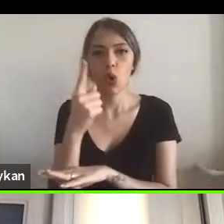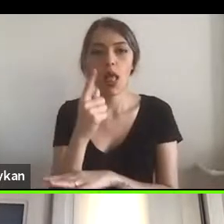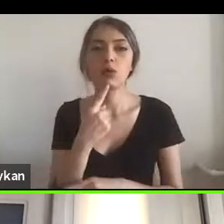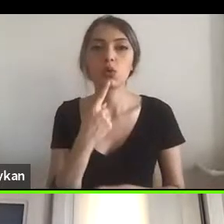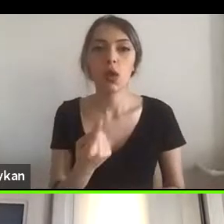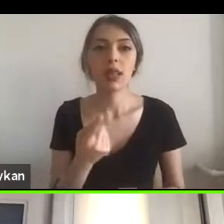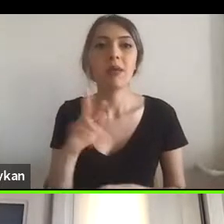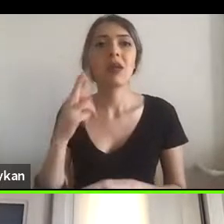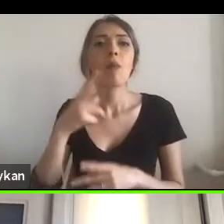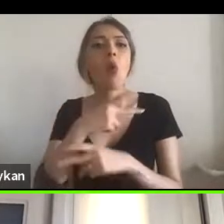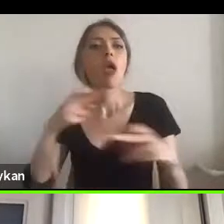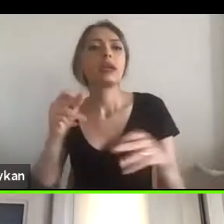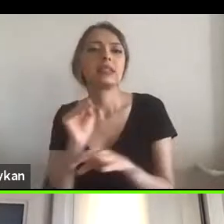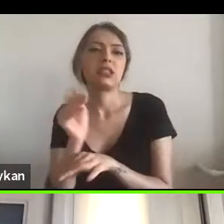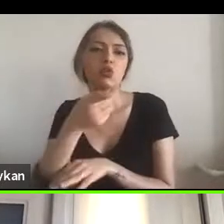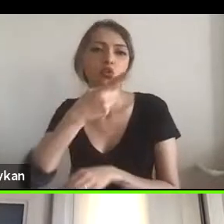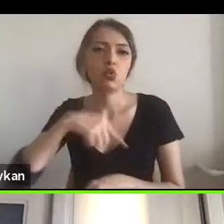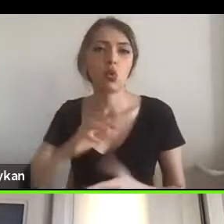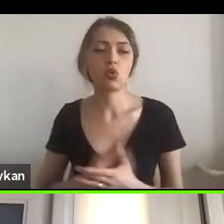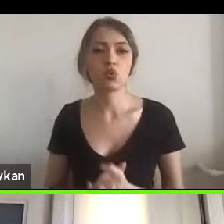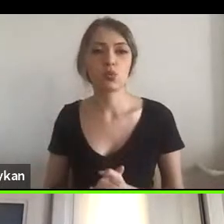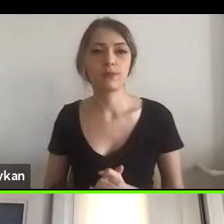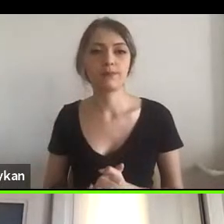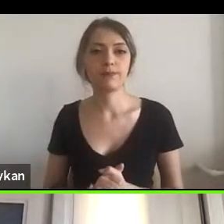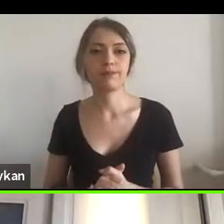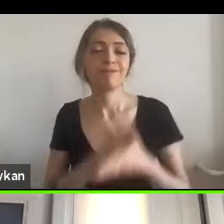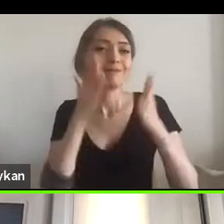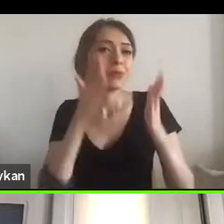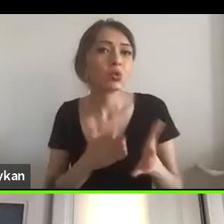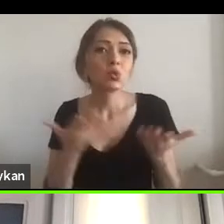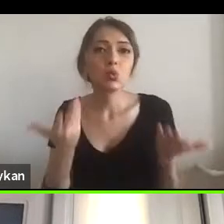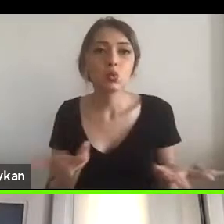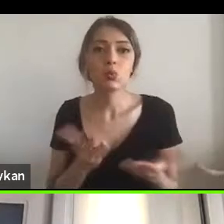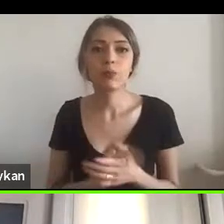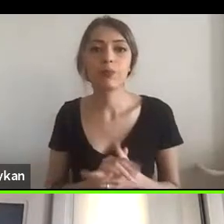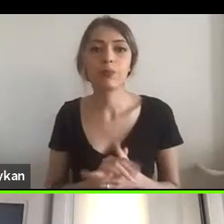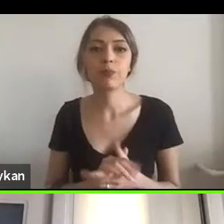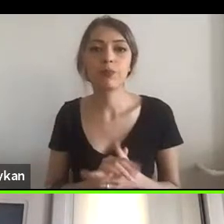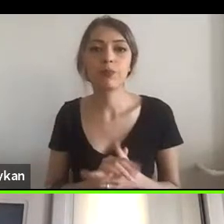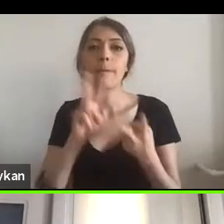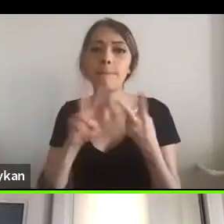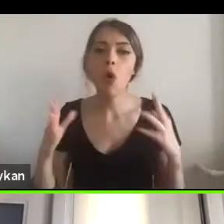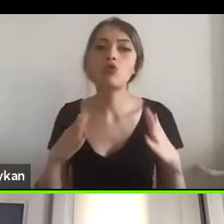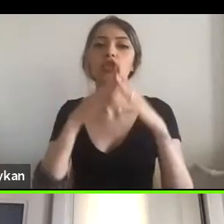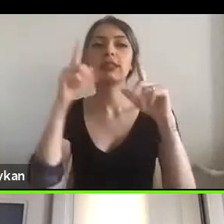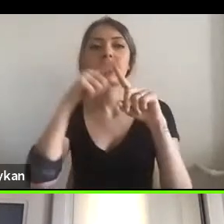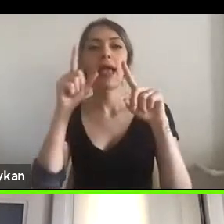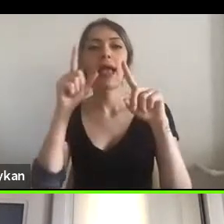eksikliği yaşıyoruz. Yani durum genelde Mor Çatı, işte TKDF için